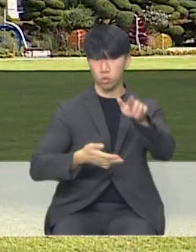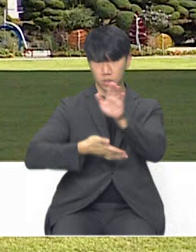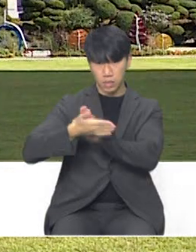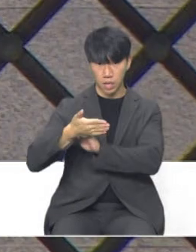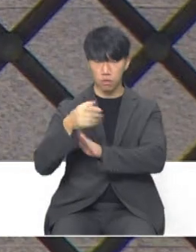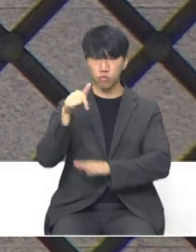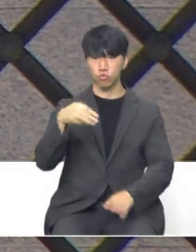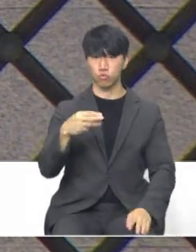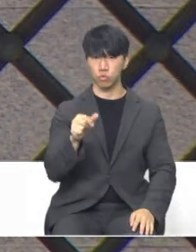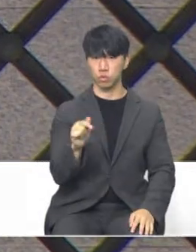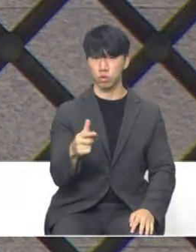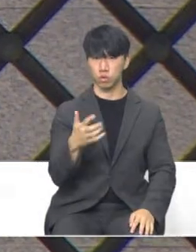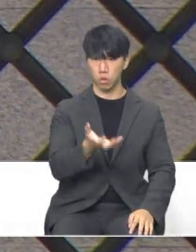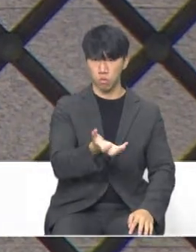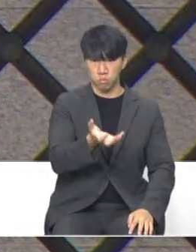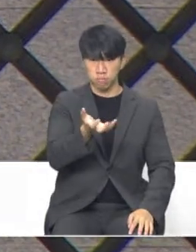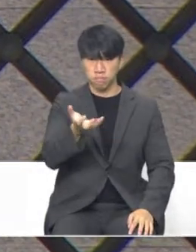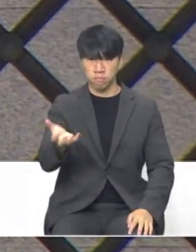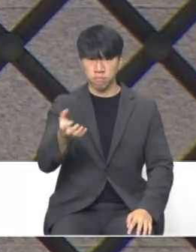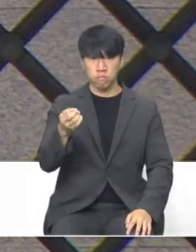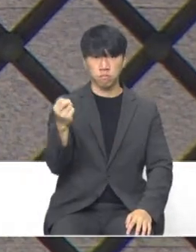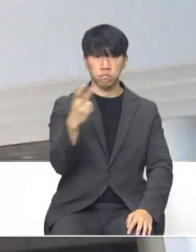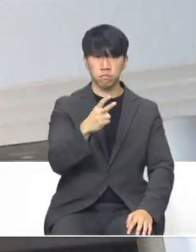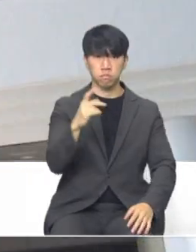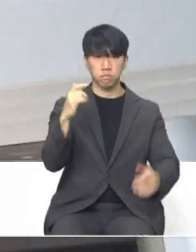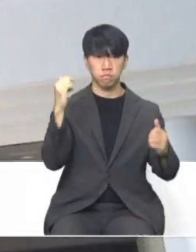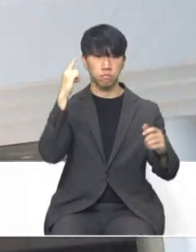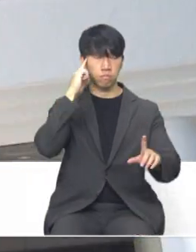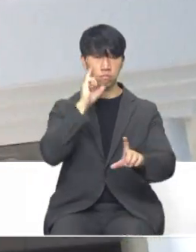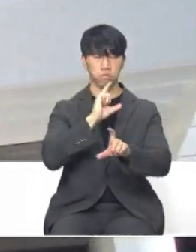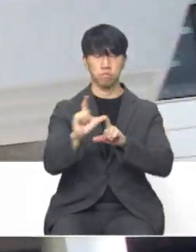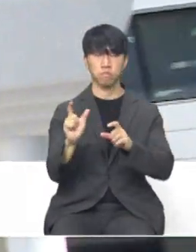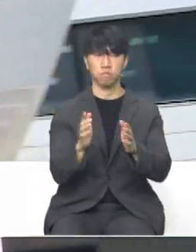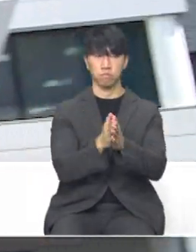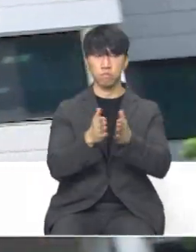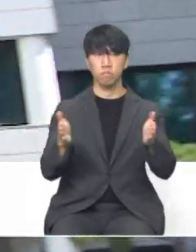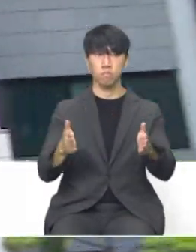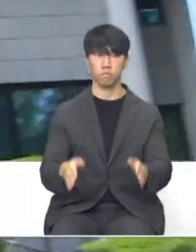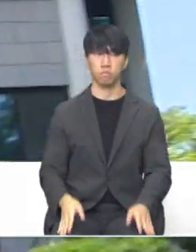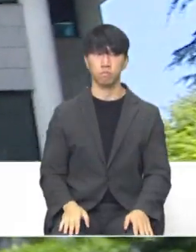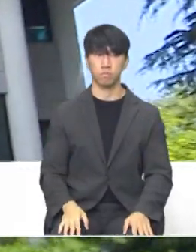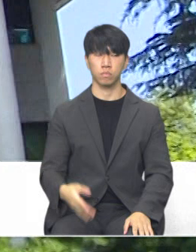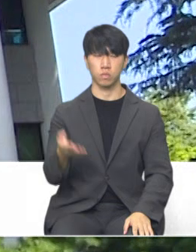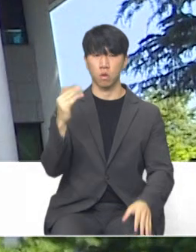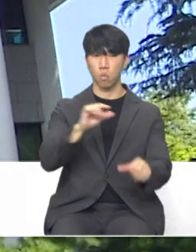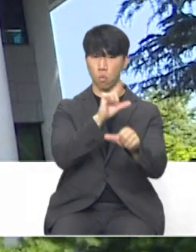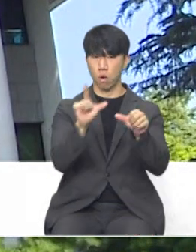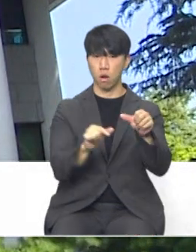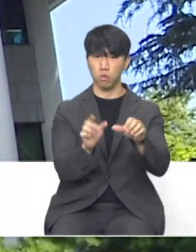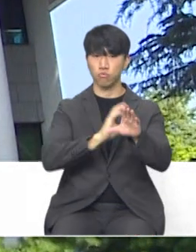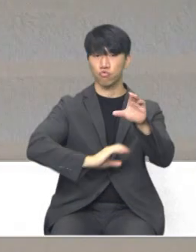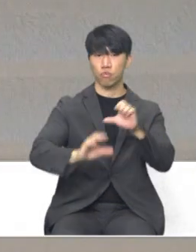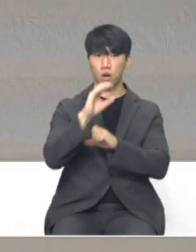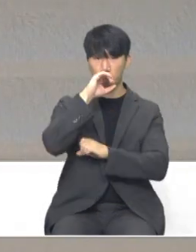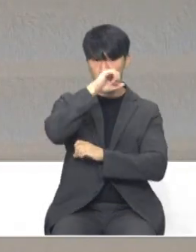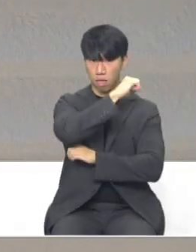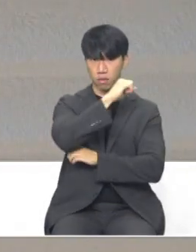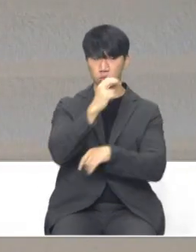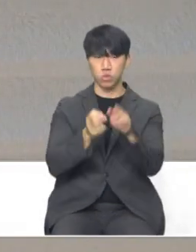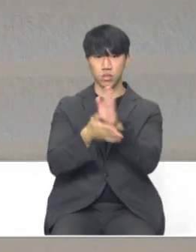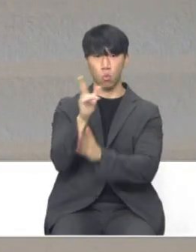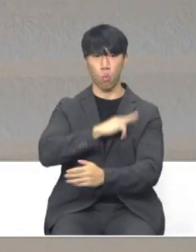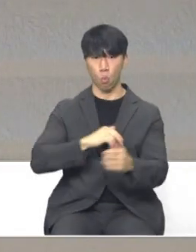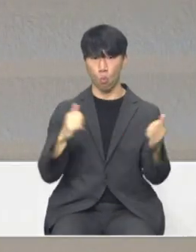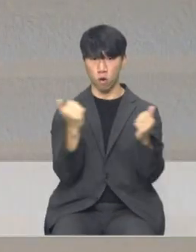규련동 군부대 이전 문제를 다시 수면 위로 올렸습니다. 지난 5월 관련 용역비가 포함된 추경 예산안이 인천시의회를